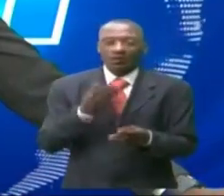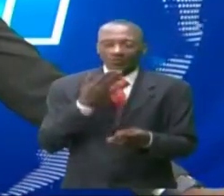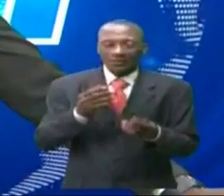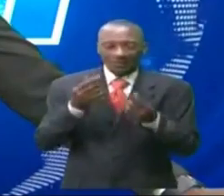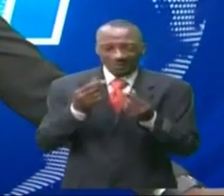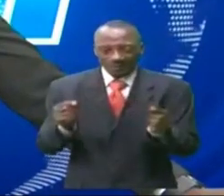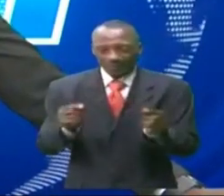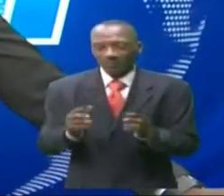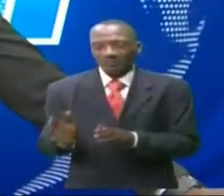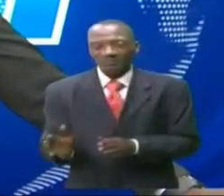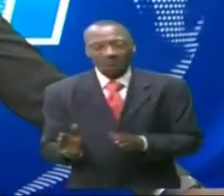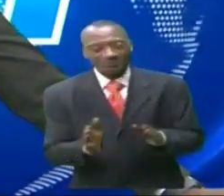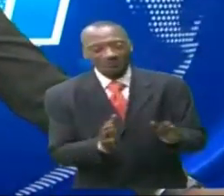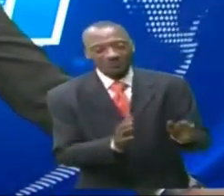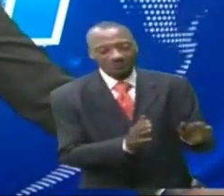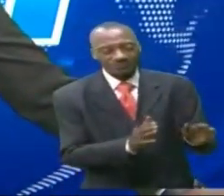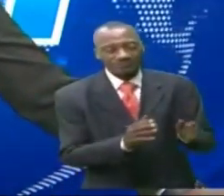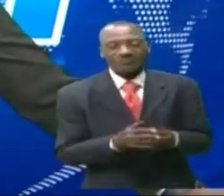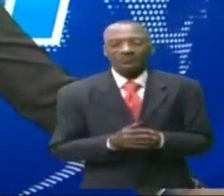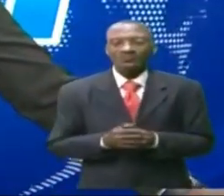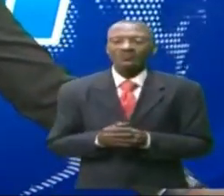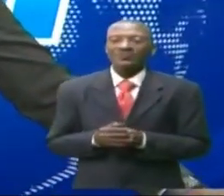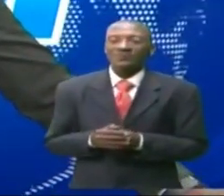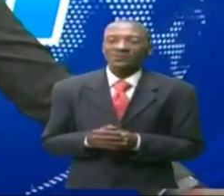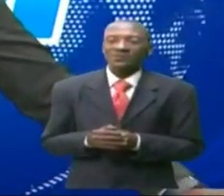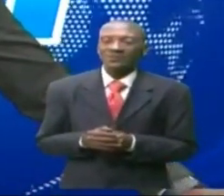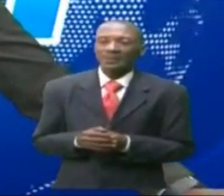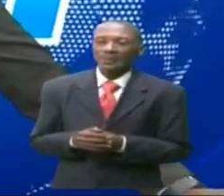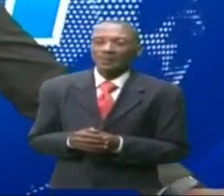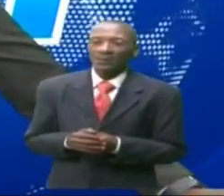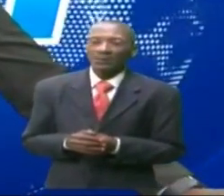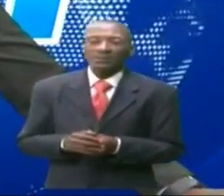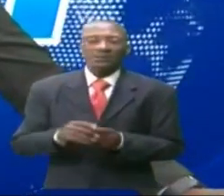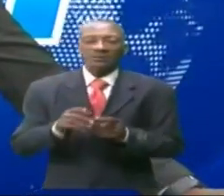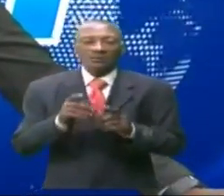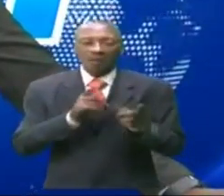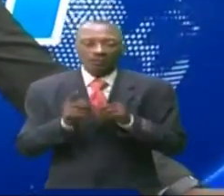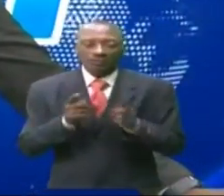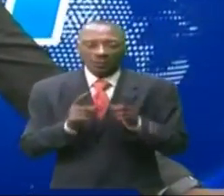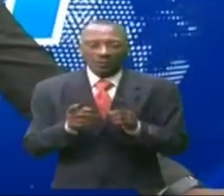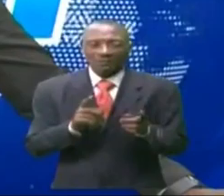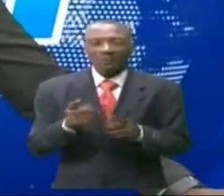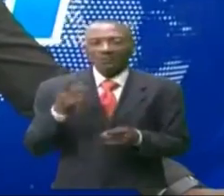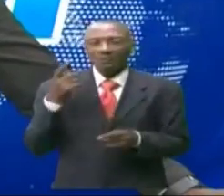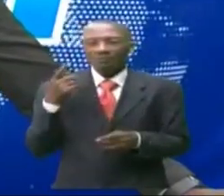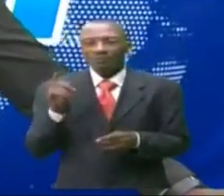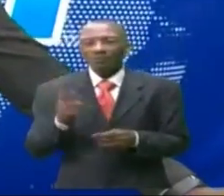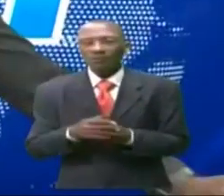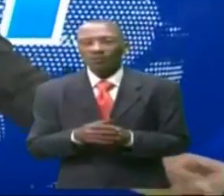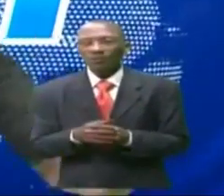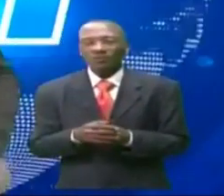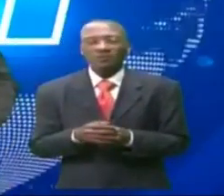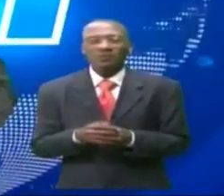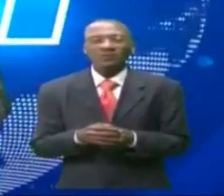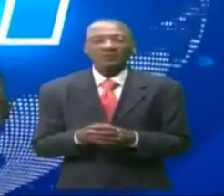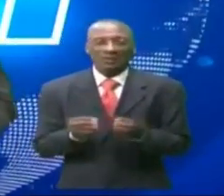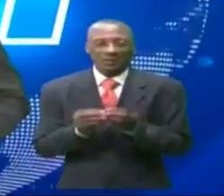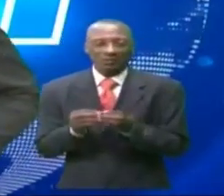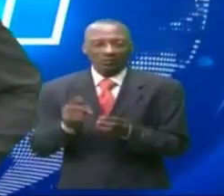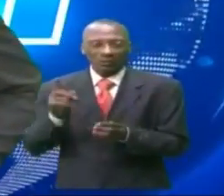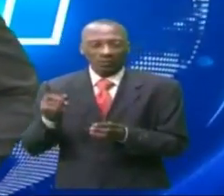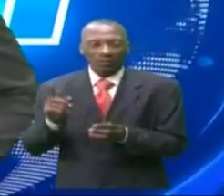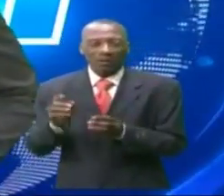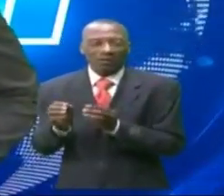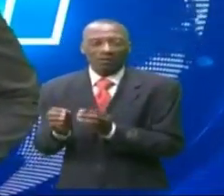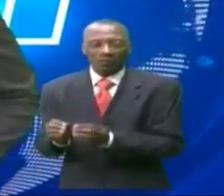D'une province à une autre, le vice-gouverneur du Kwilu a clôturé la série de ateliers d'imprégnation organisée par le projet